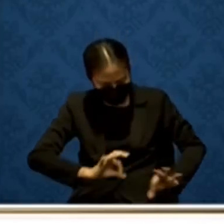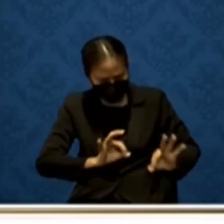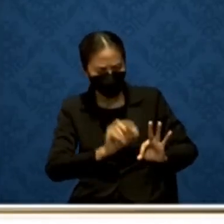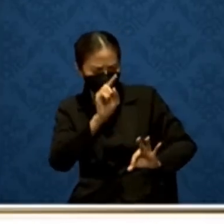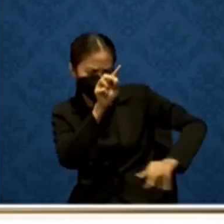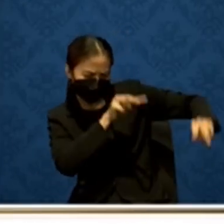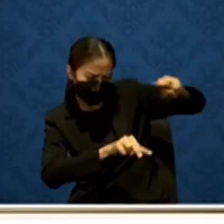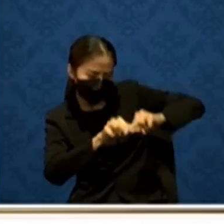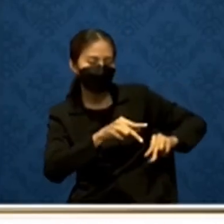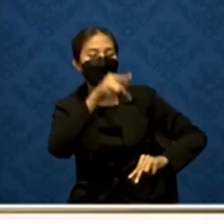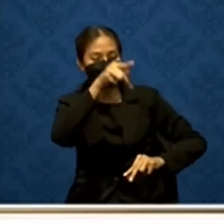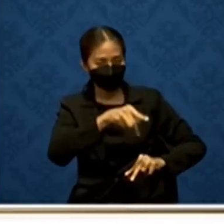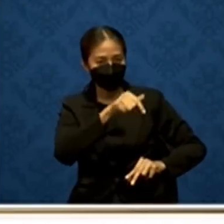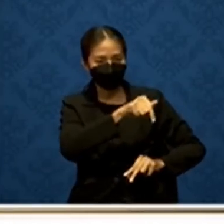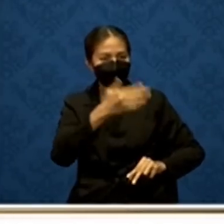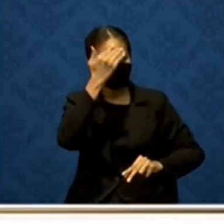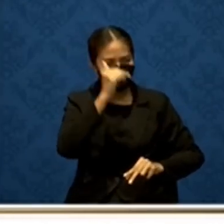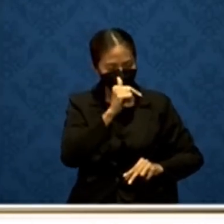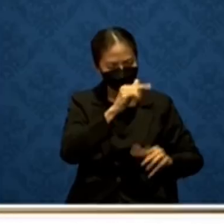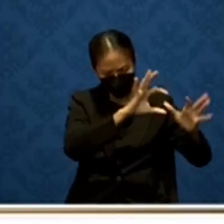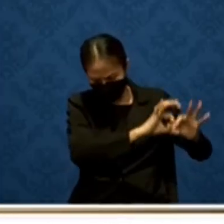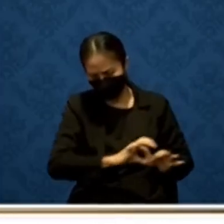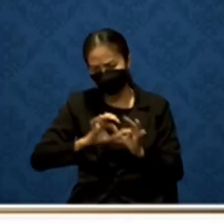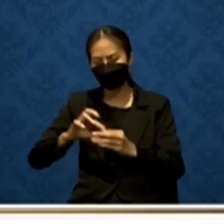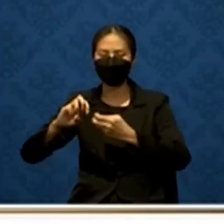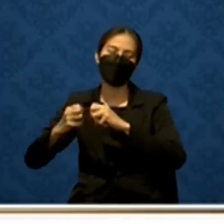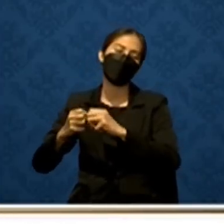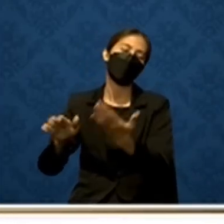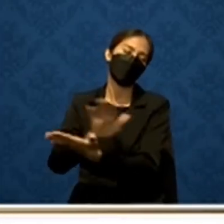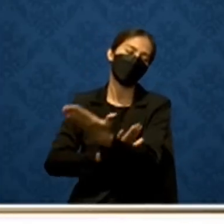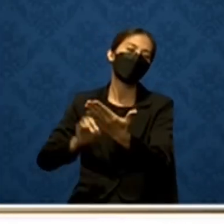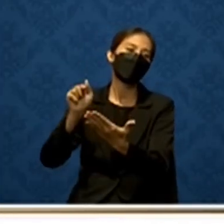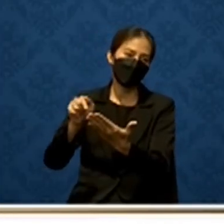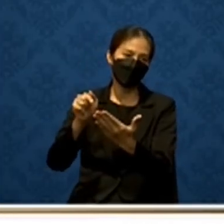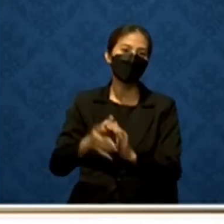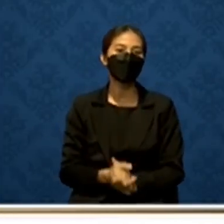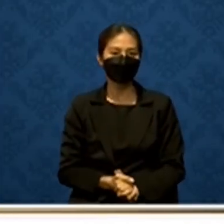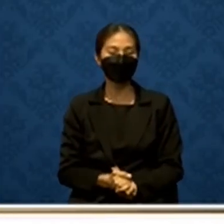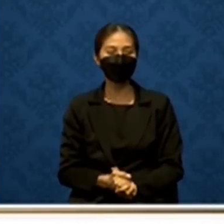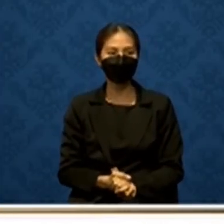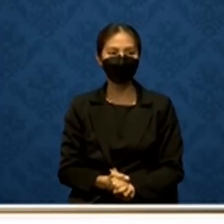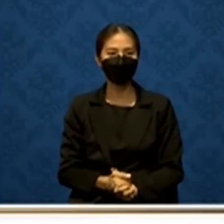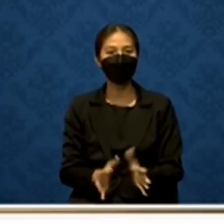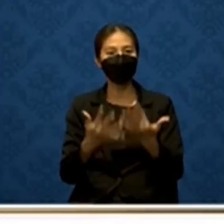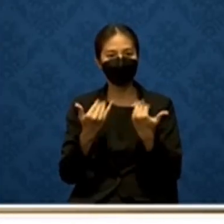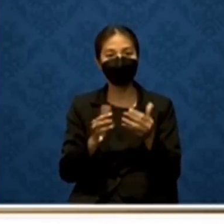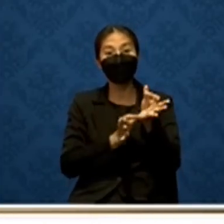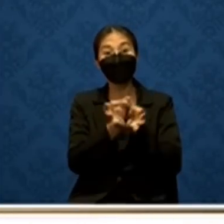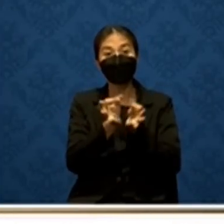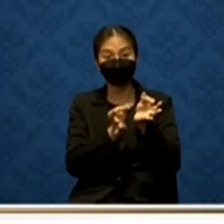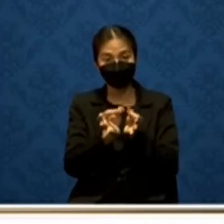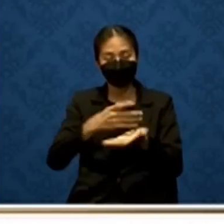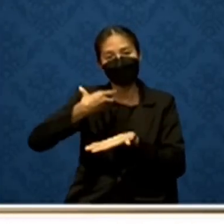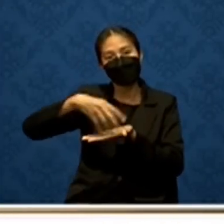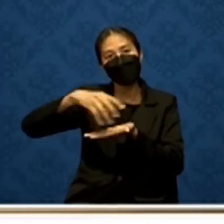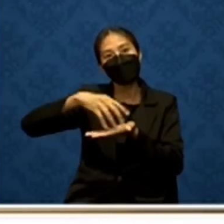พิเศษเพื่ทจะให้มนตอบสบนองกับวกฮิของปลาหาของประเทศแตในคณะเดียวกันครัอยางทผมได้อธิบายให้ทานประทานฟัวาผมอภิบ